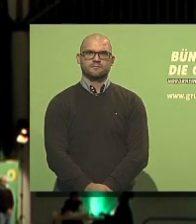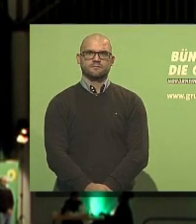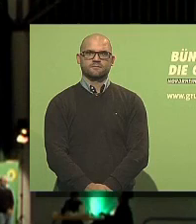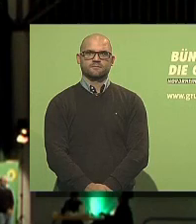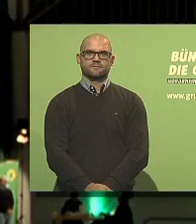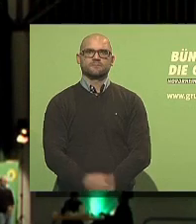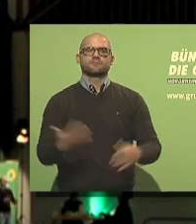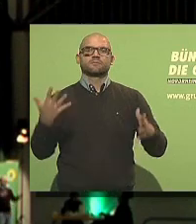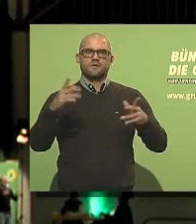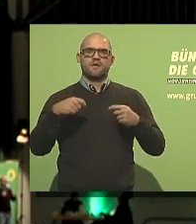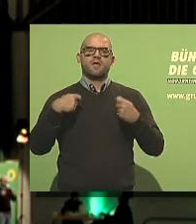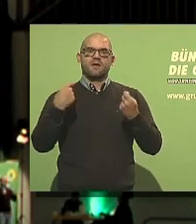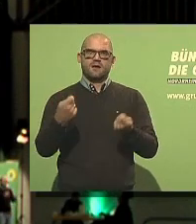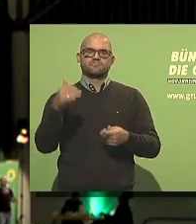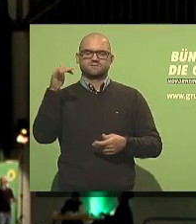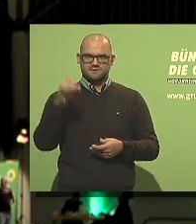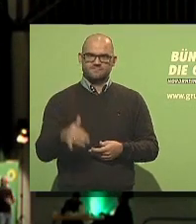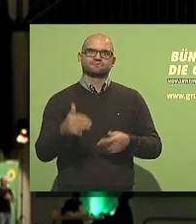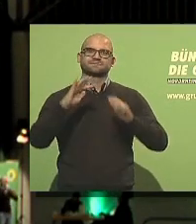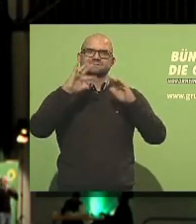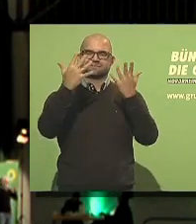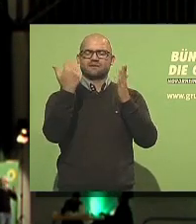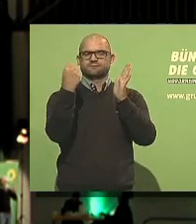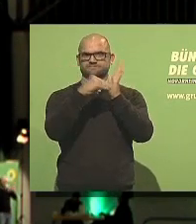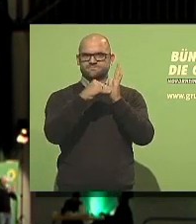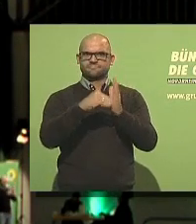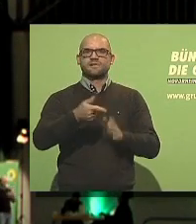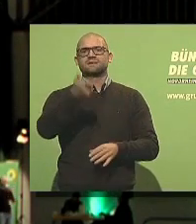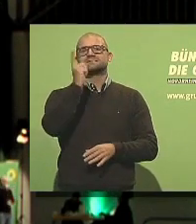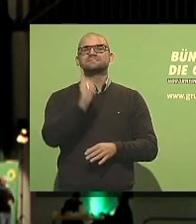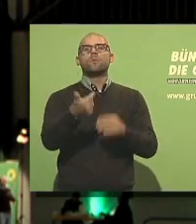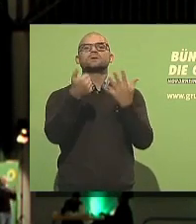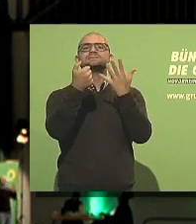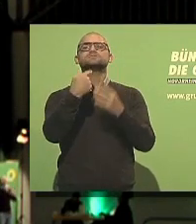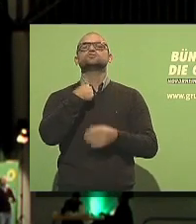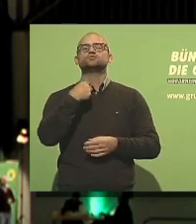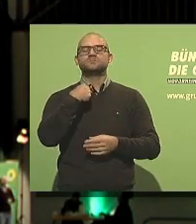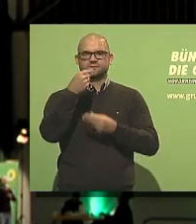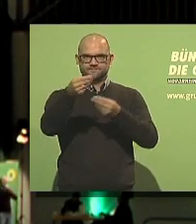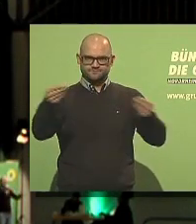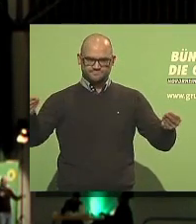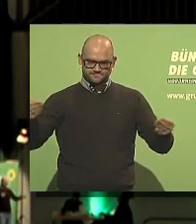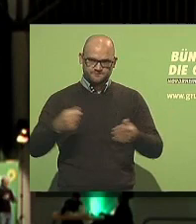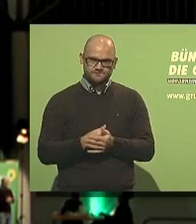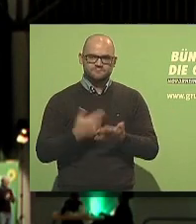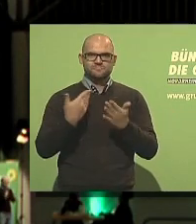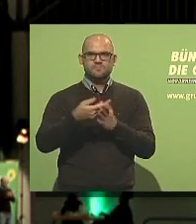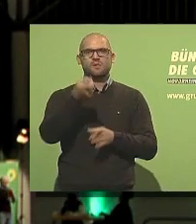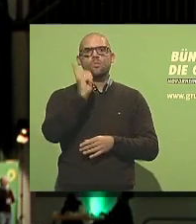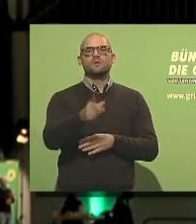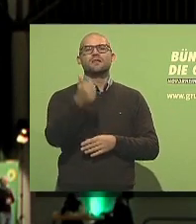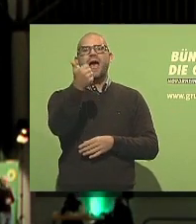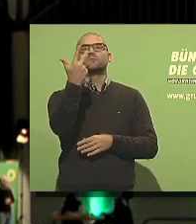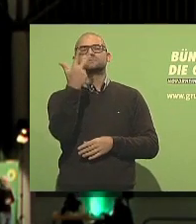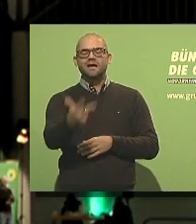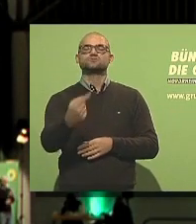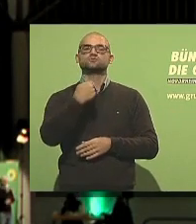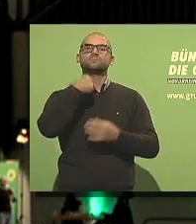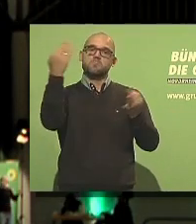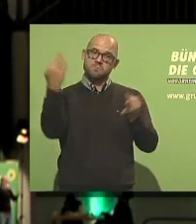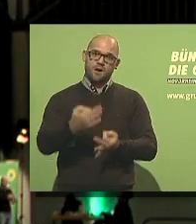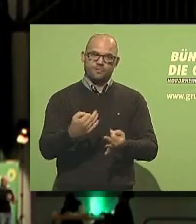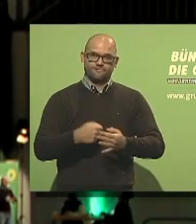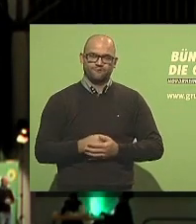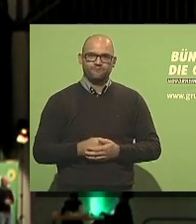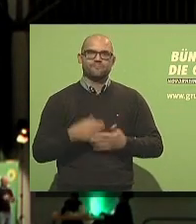Wir haben ein Ergebnis für Platz 10. Es wurden 260 Stimmen abgegeben. Das Quorum beträgt damit 131 Stimmen.